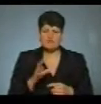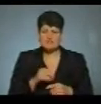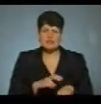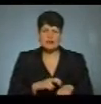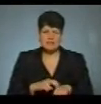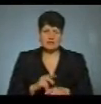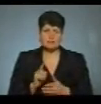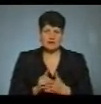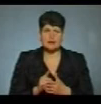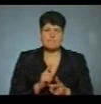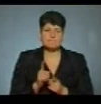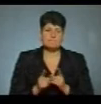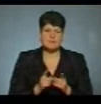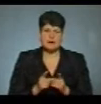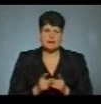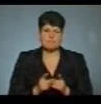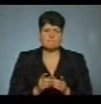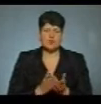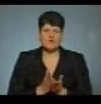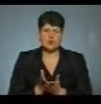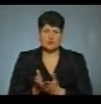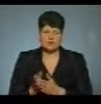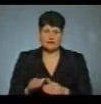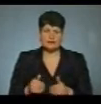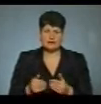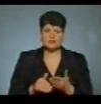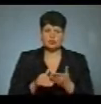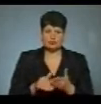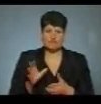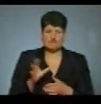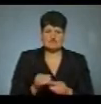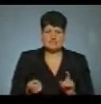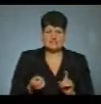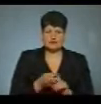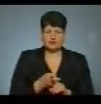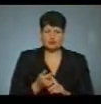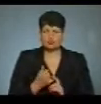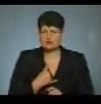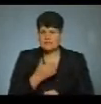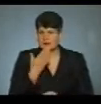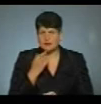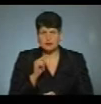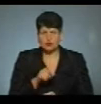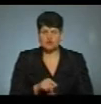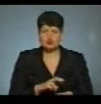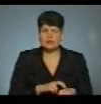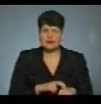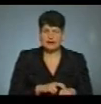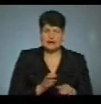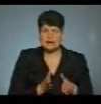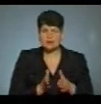можуть перепрофілюватися зараз і надати непосильну допомогу, всі залучені. У нас нема такого, що лікарі йдуть